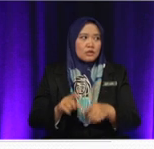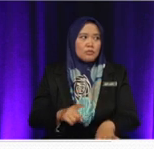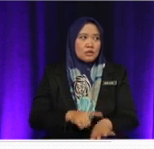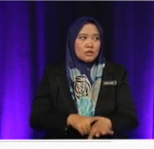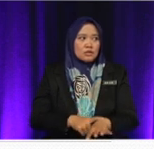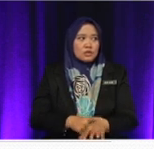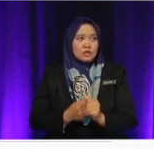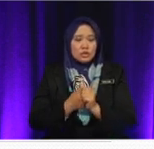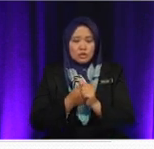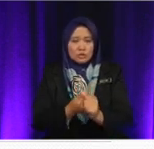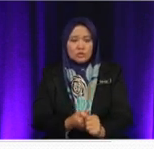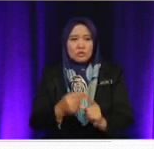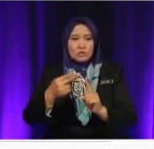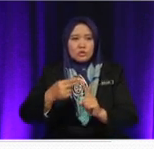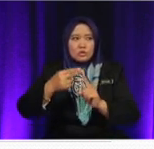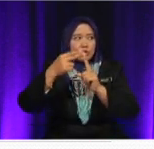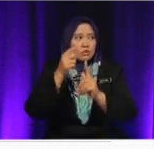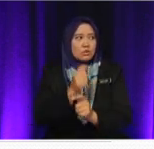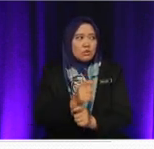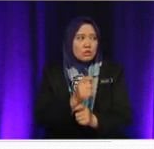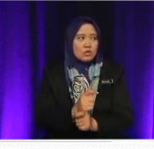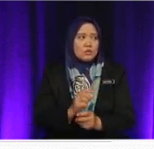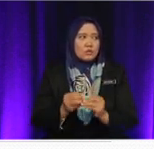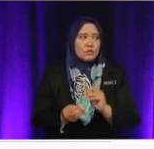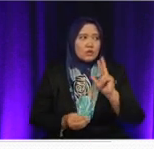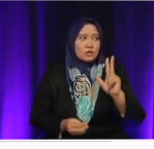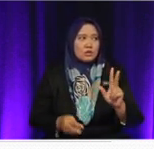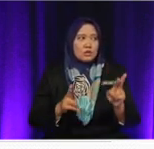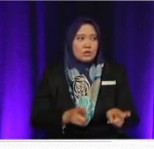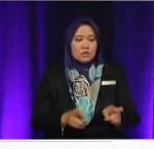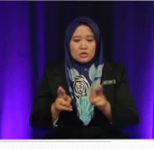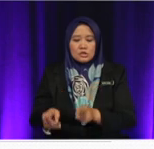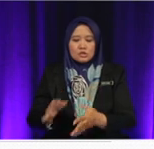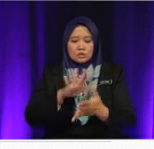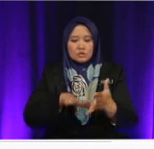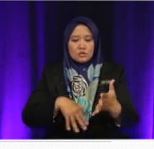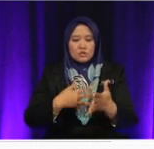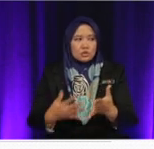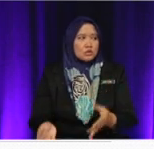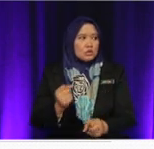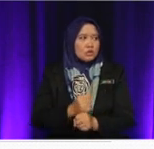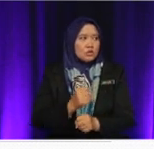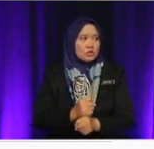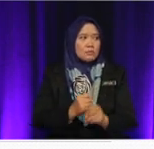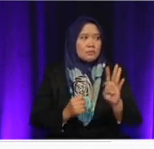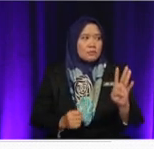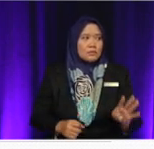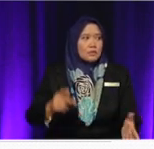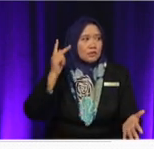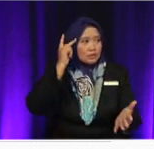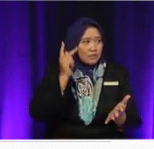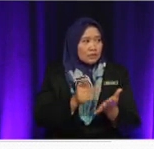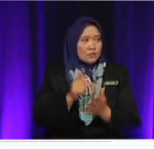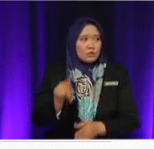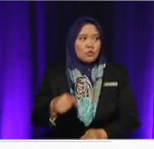ketiga, rancang jadual kerja supaya lebih mudah. Yang keempat, kenal pasti tugas pekerja bawahan. Yang kelima,